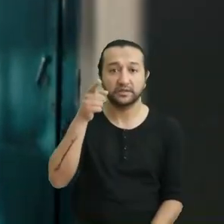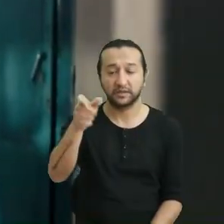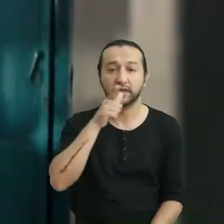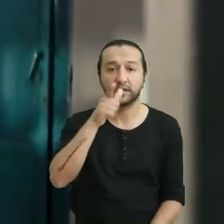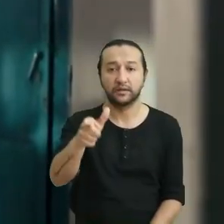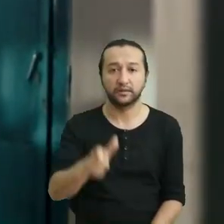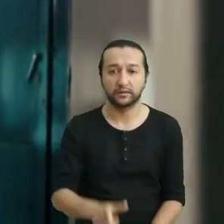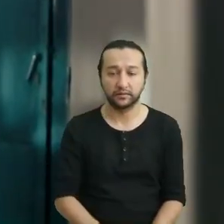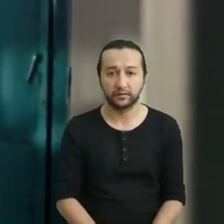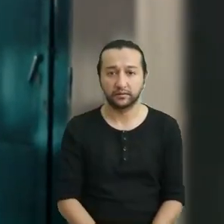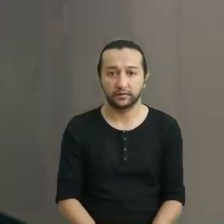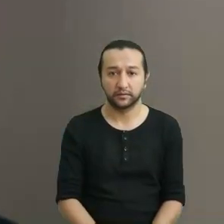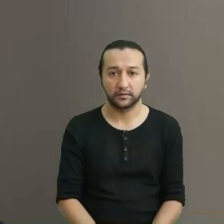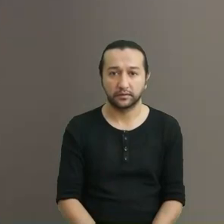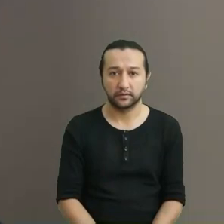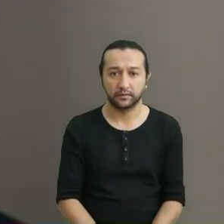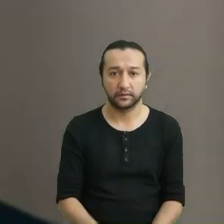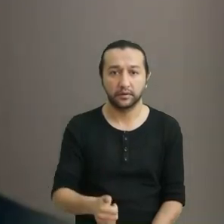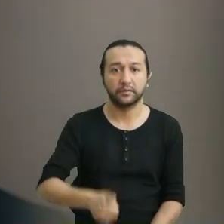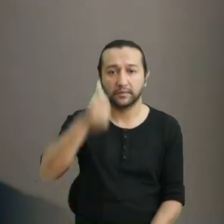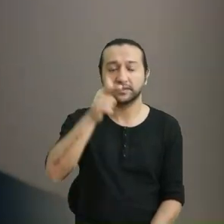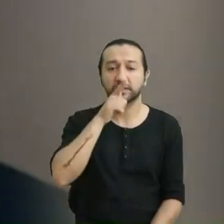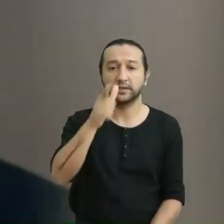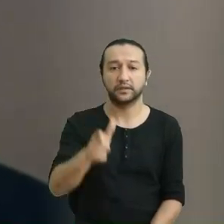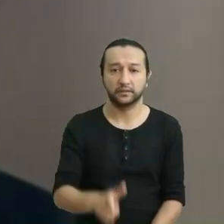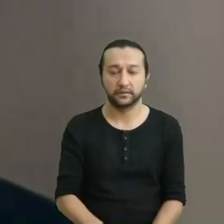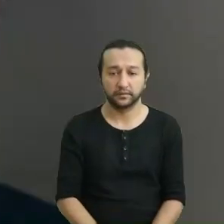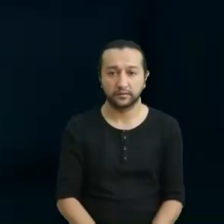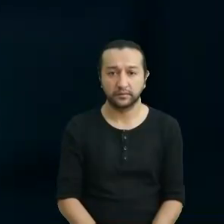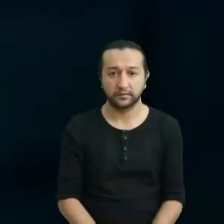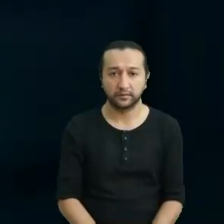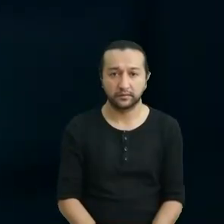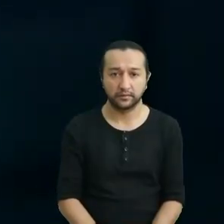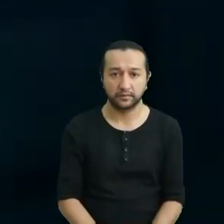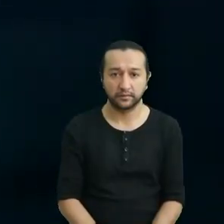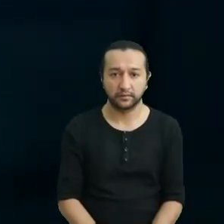Başkan! Asaf duraksadı. Başkanım!